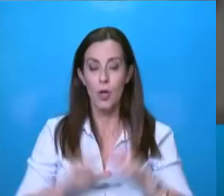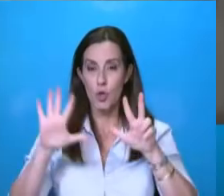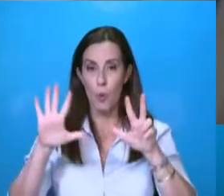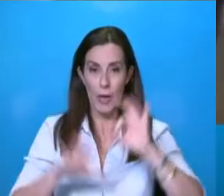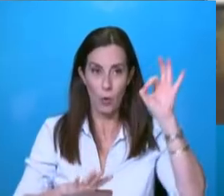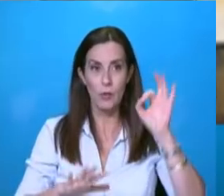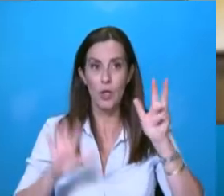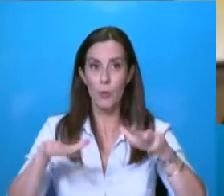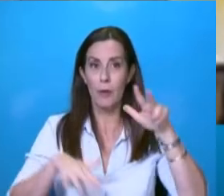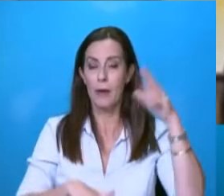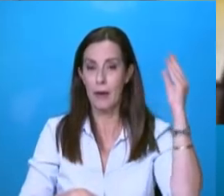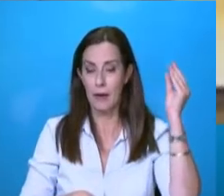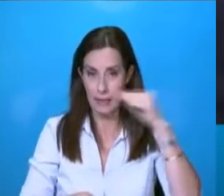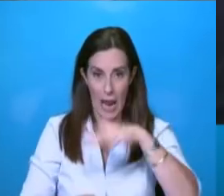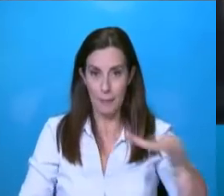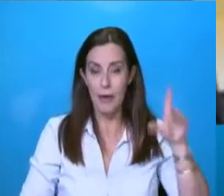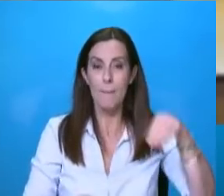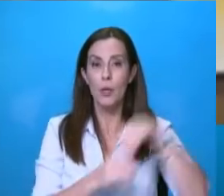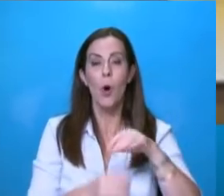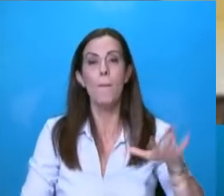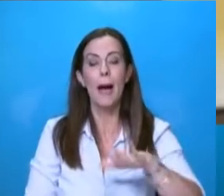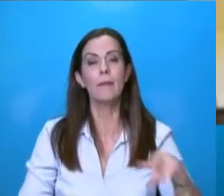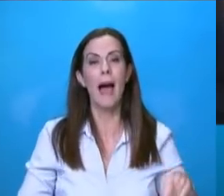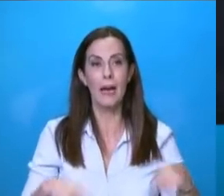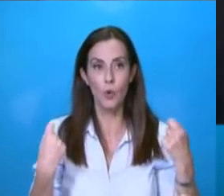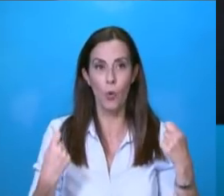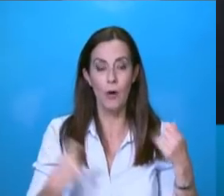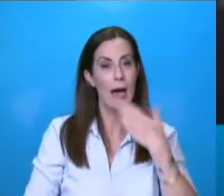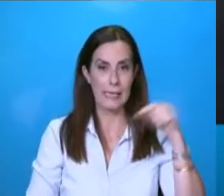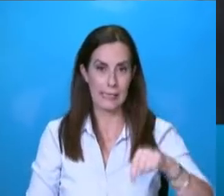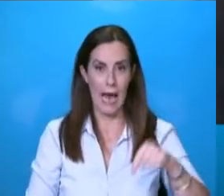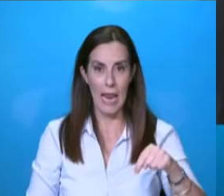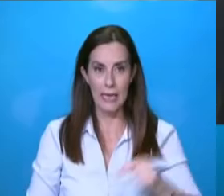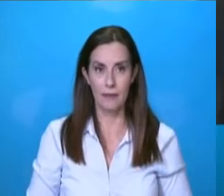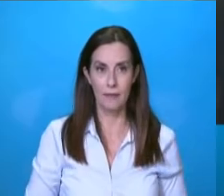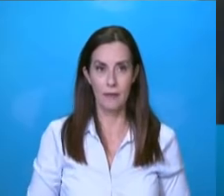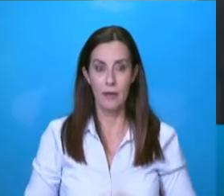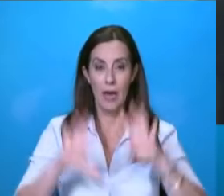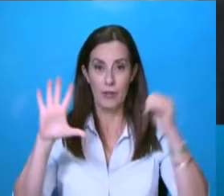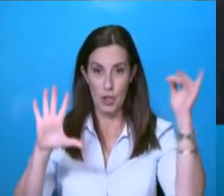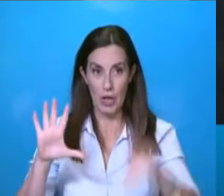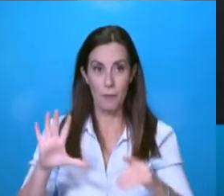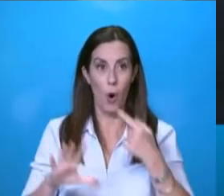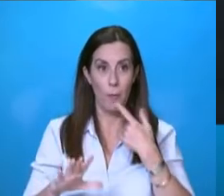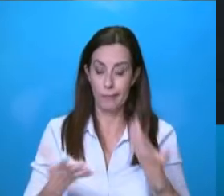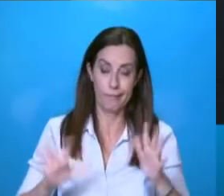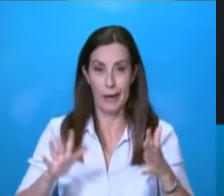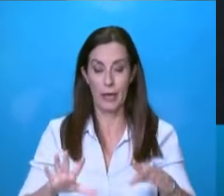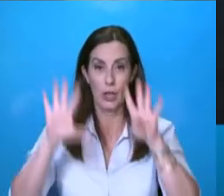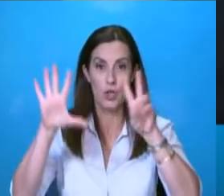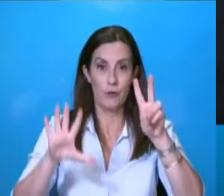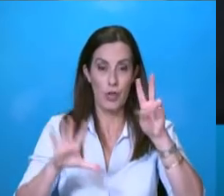8,000 תלמידים הם במערכת החינוך הישראלית, ו-90,000, כלומר